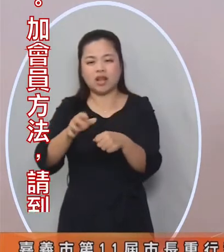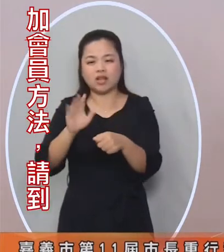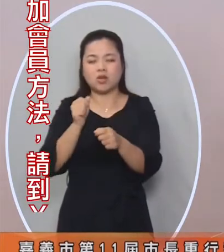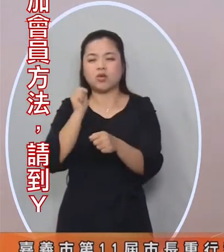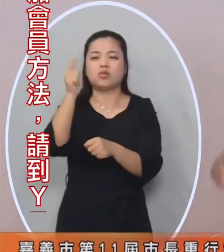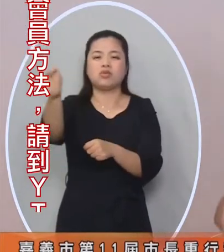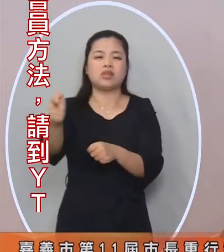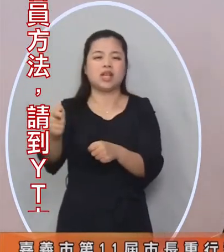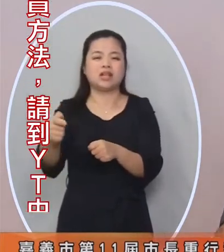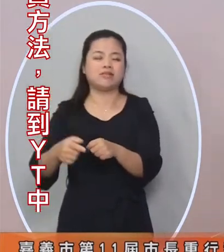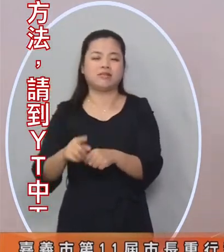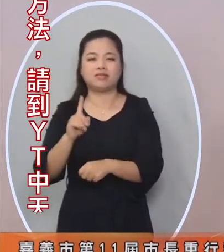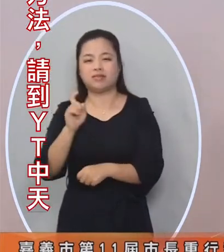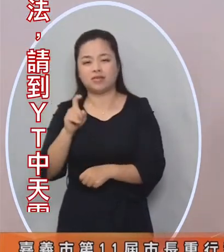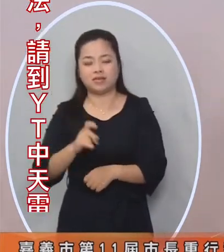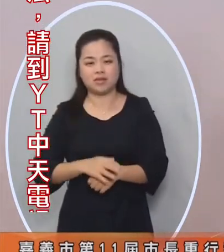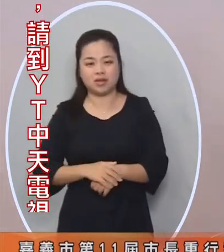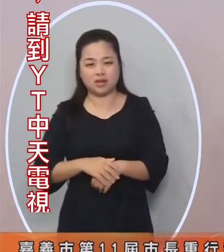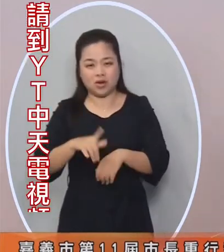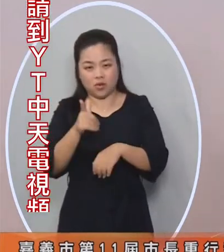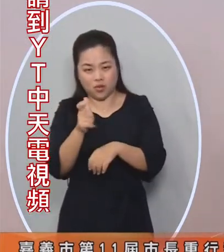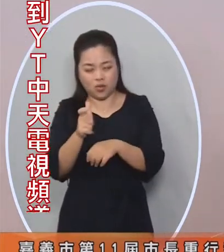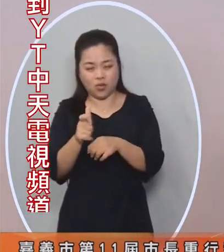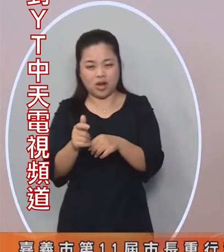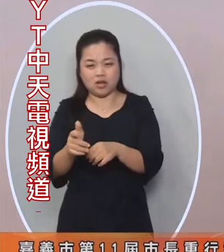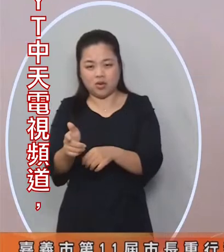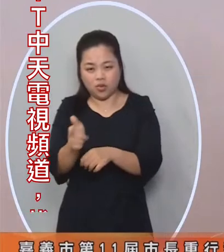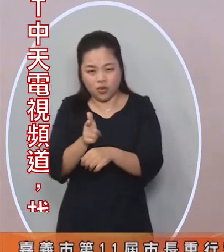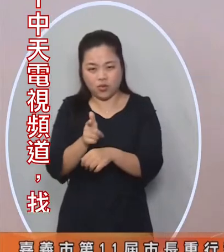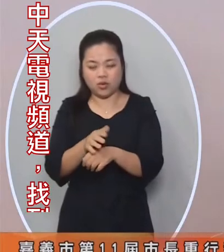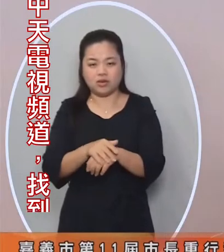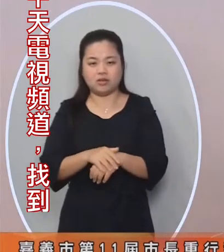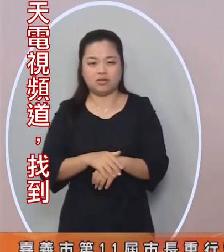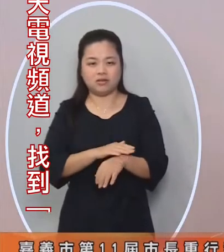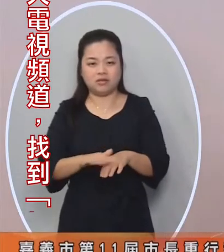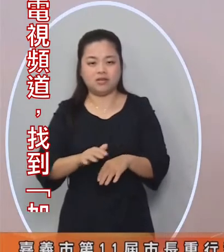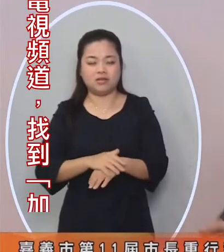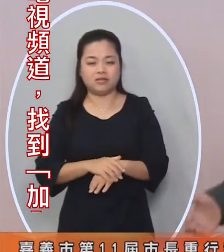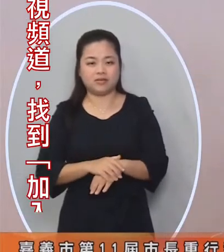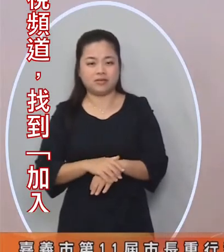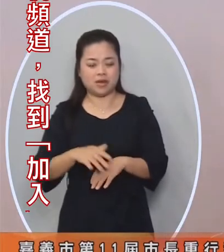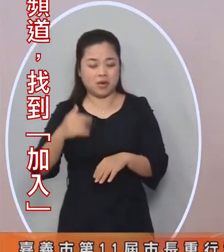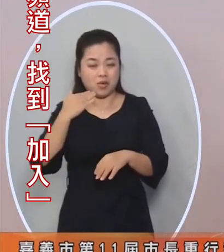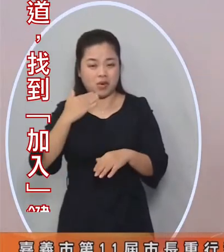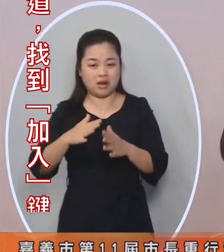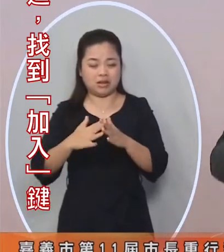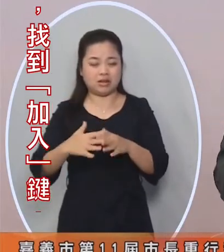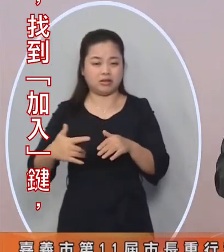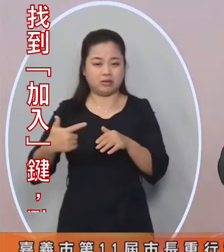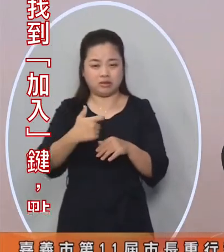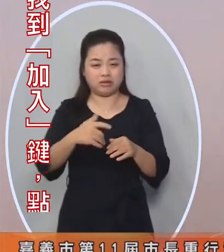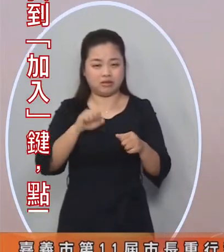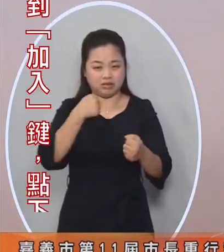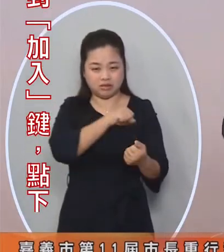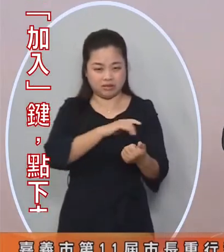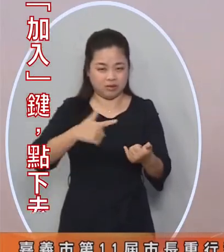袂着，拍袂死个。遐底穿佫好处理足强个。你共产党强要拍我台湾，我台湾含你拼。